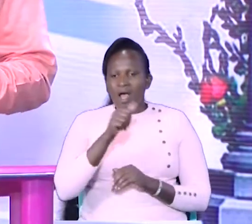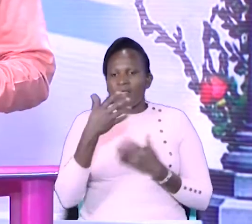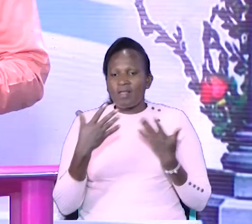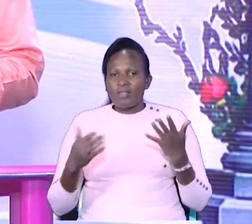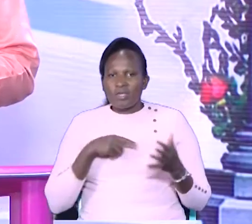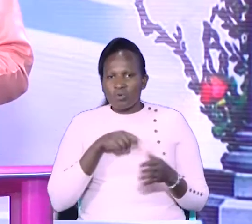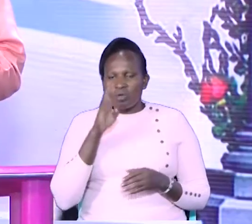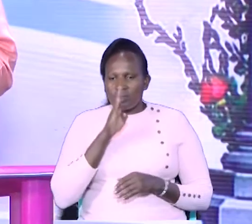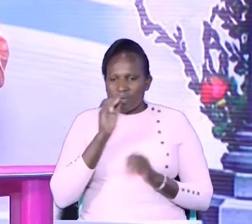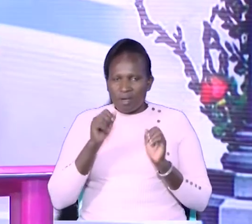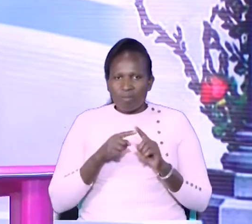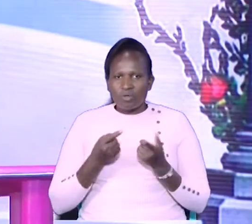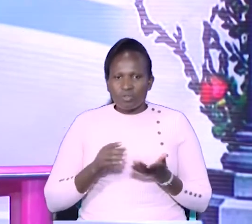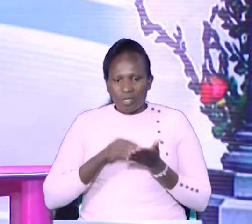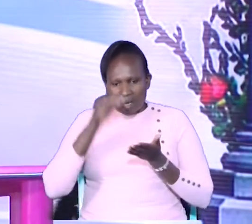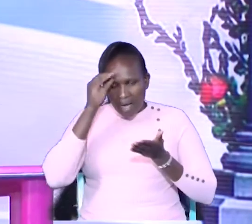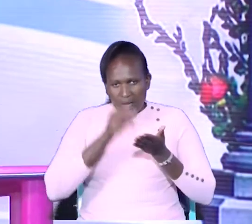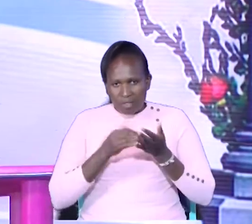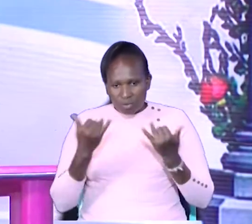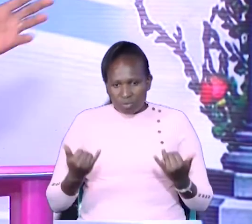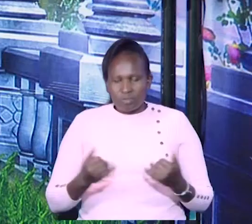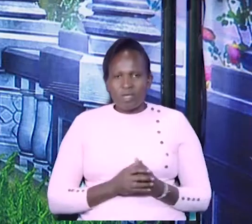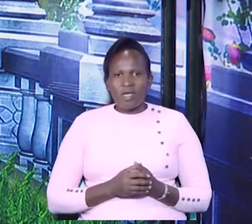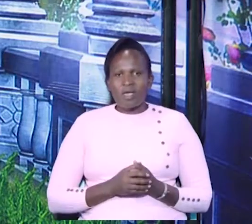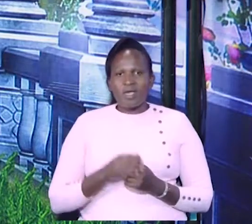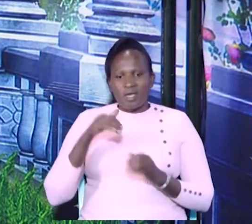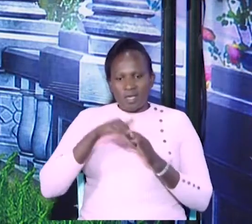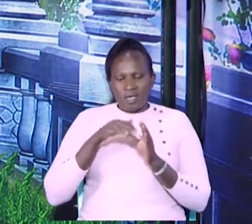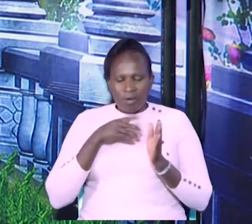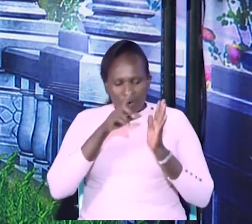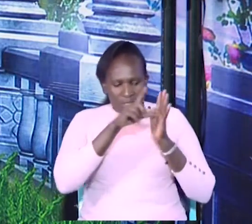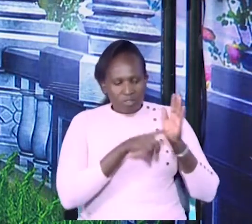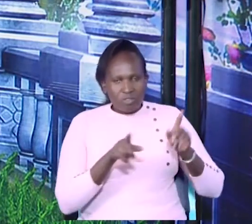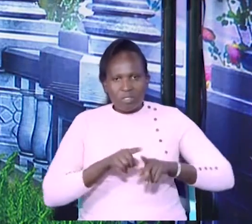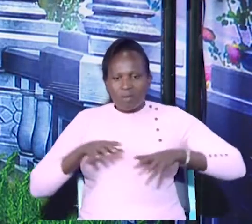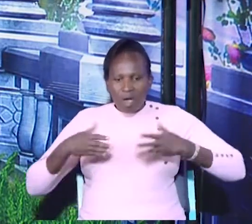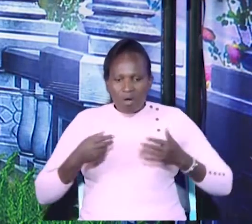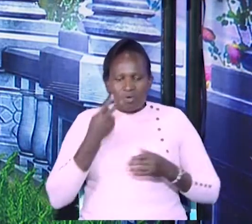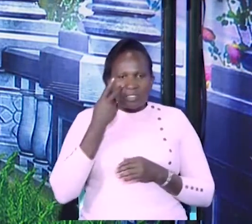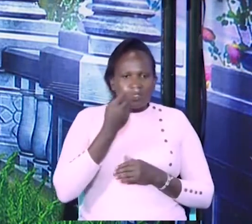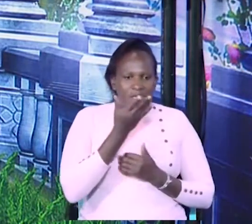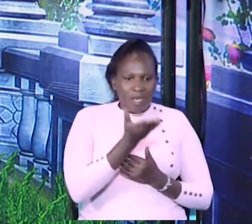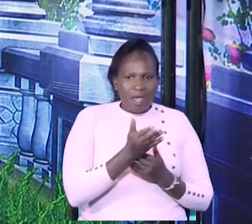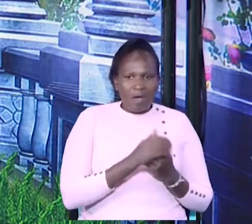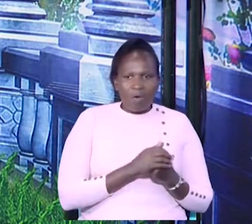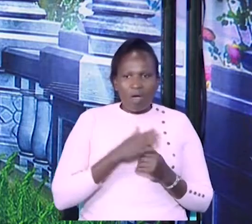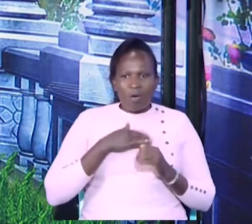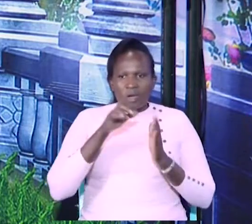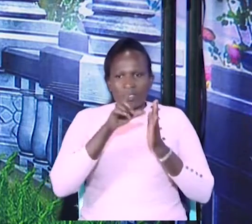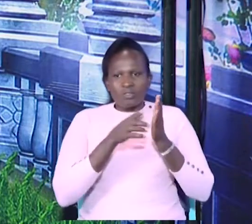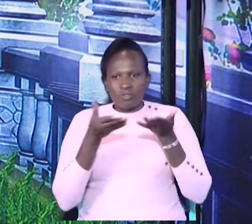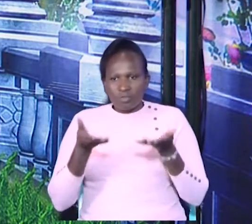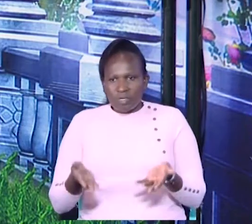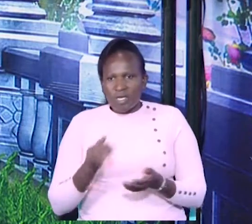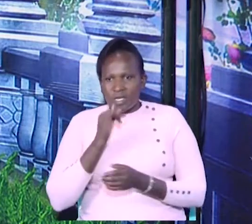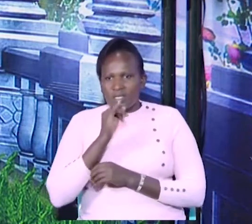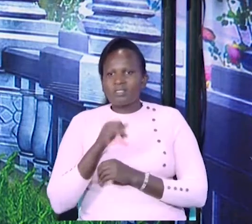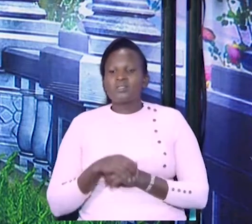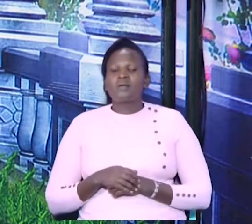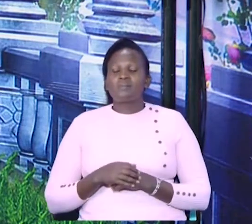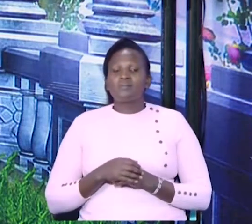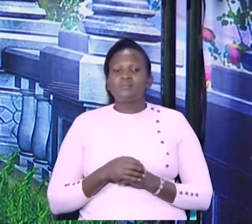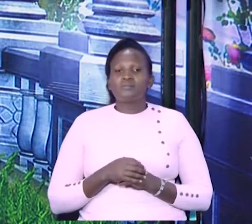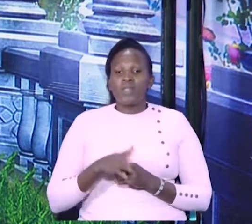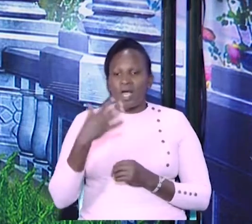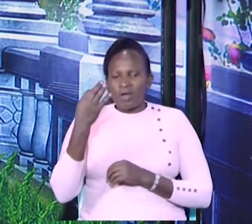ambayo tutakayo jifundisha siku ya leo kwa lesson yetu. Kama vile unavyoona hapa, our lesson today is the hand